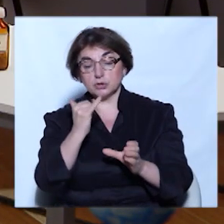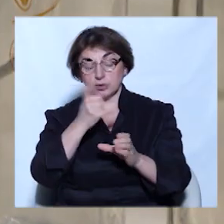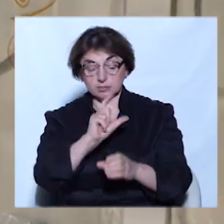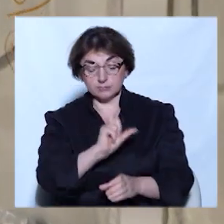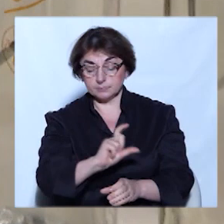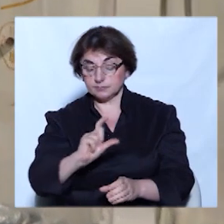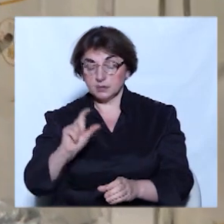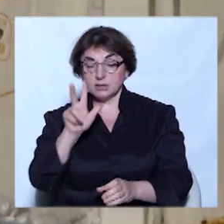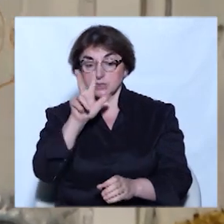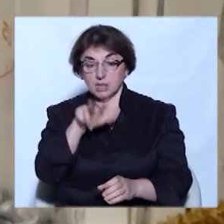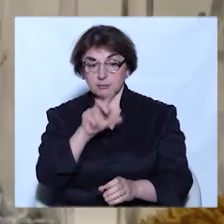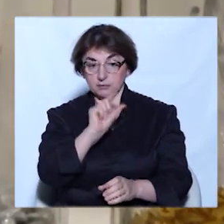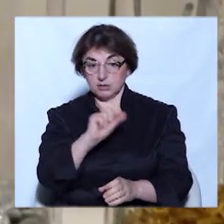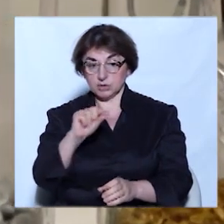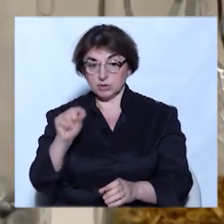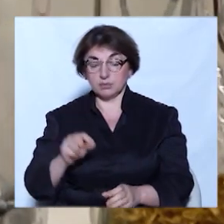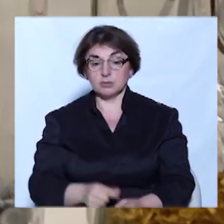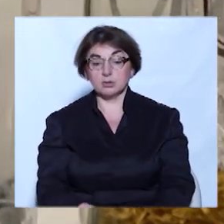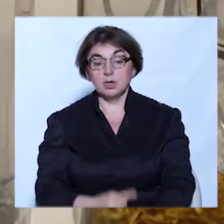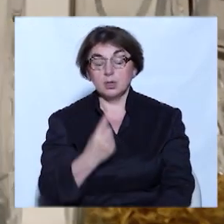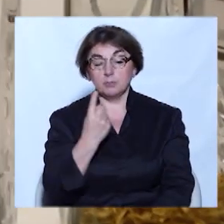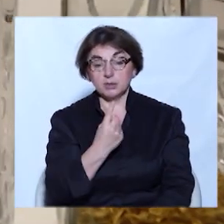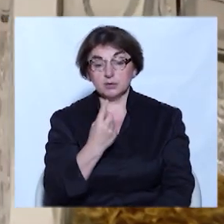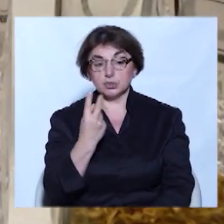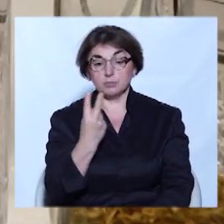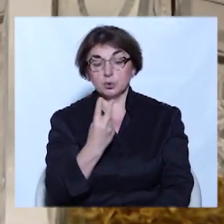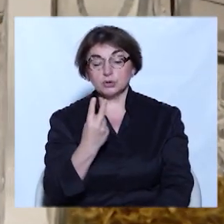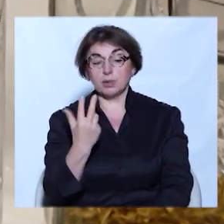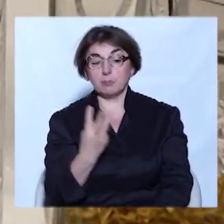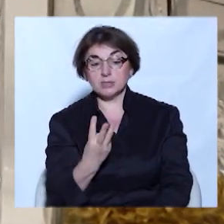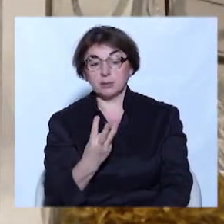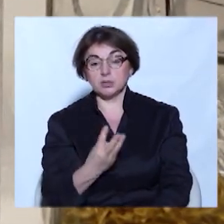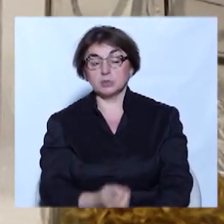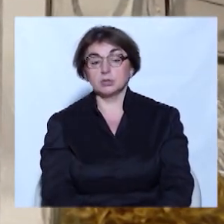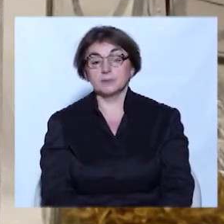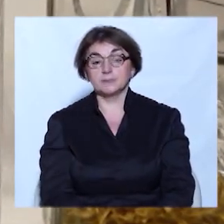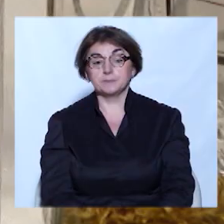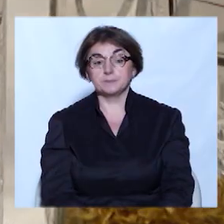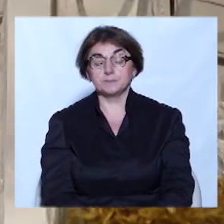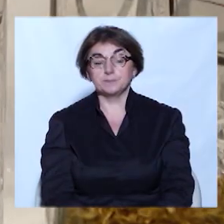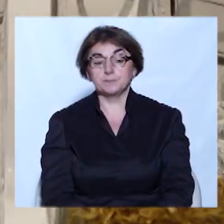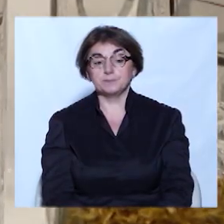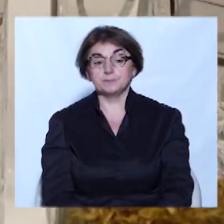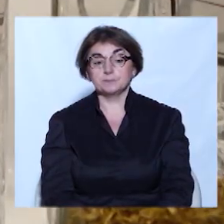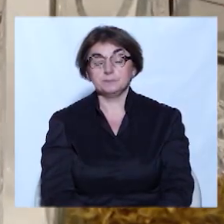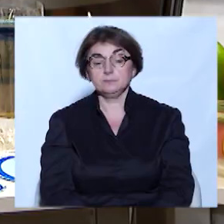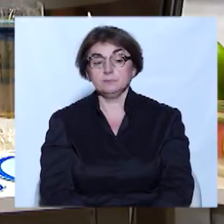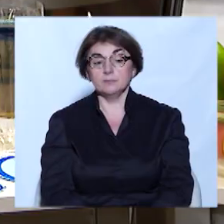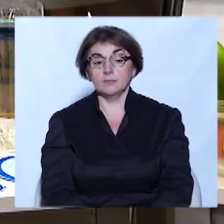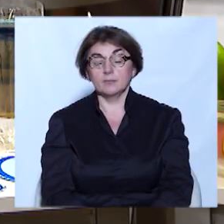ჭურჭელში. პირველ ჭურჭელშიც, მეორე ჭურჭელშიც, მესამე ჭურჭელშიც. მოთავსებული